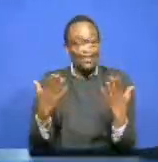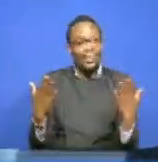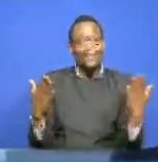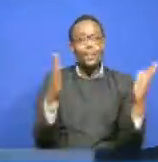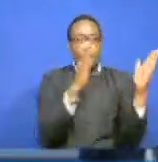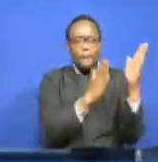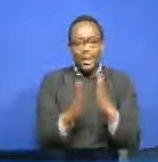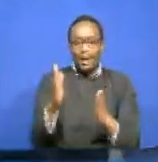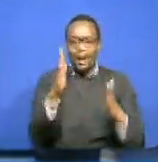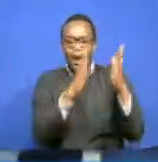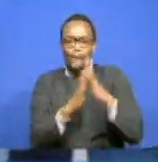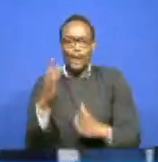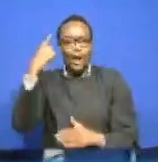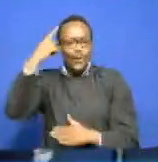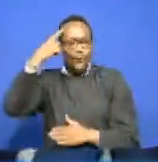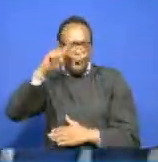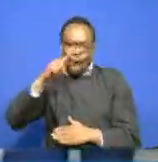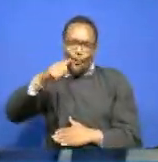yameshaandaliwa